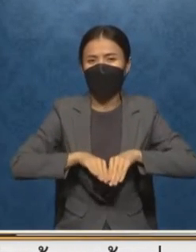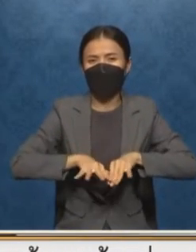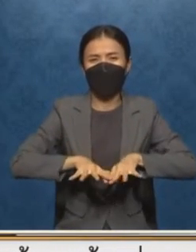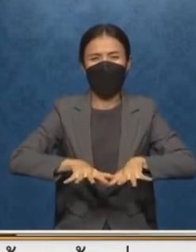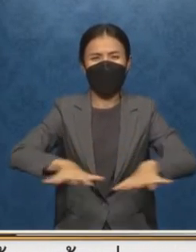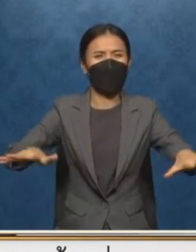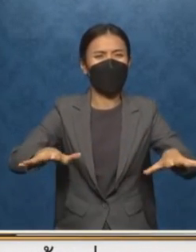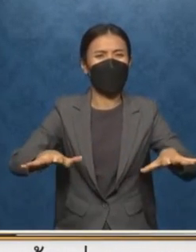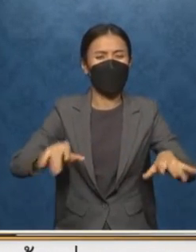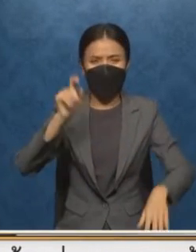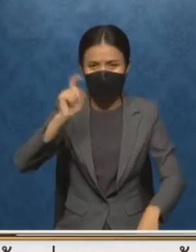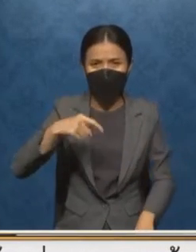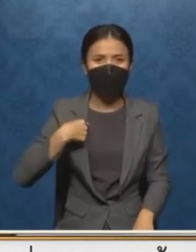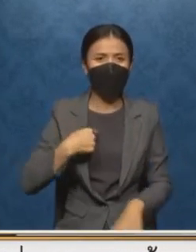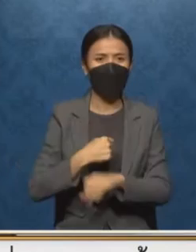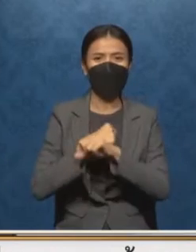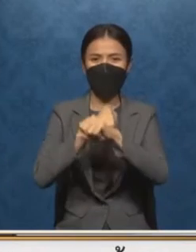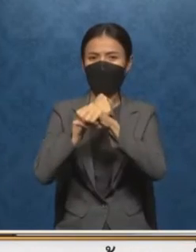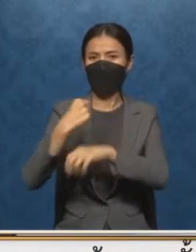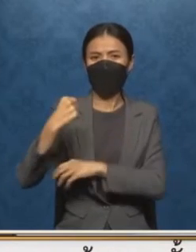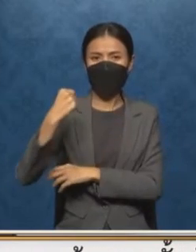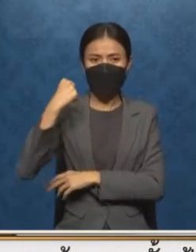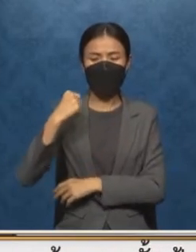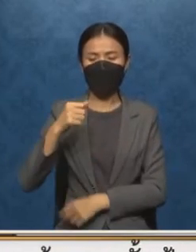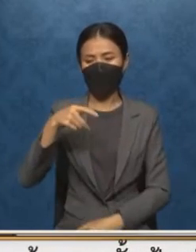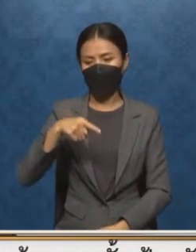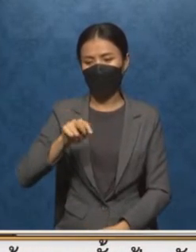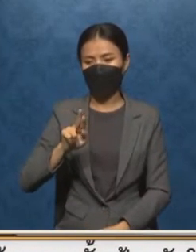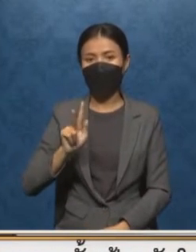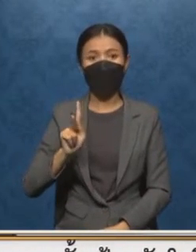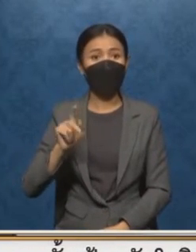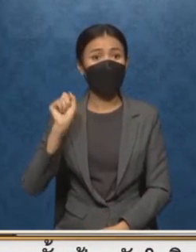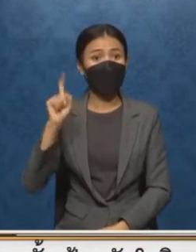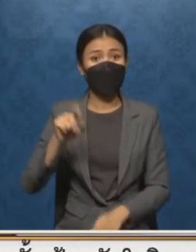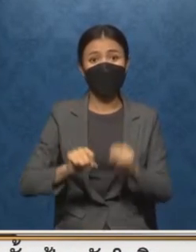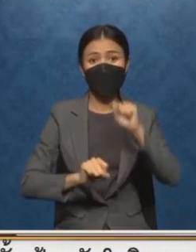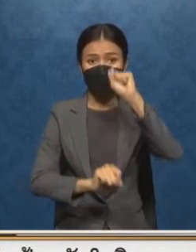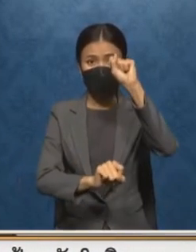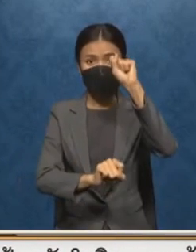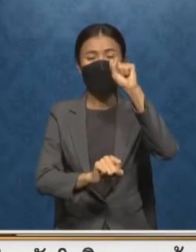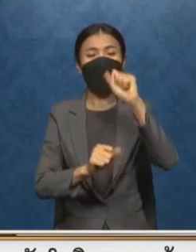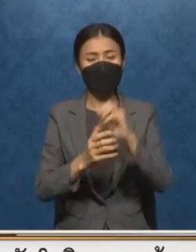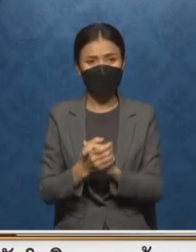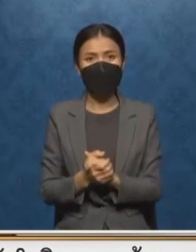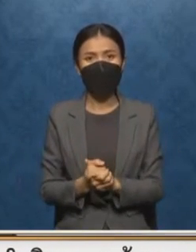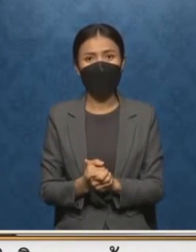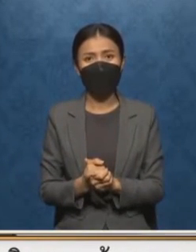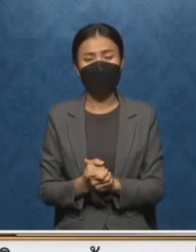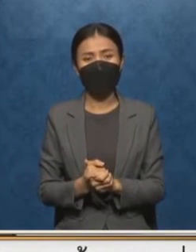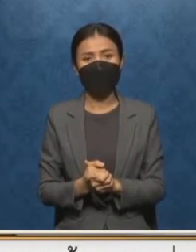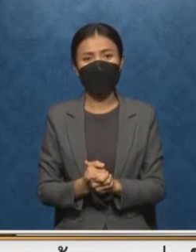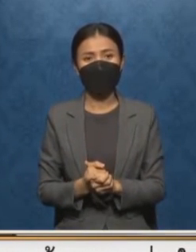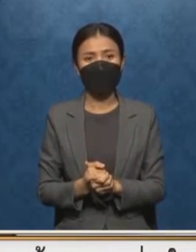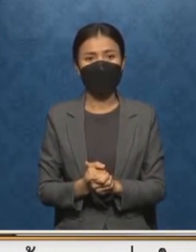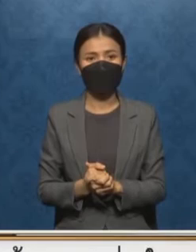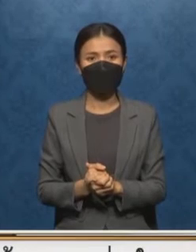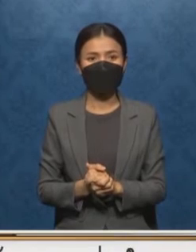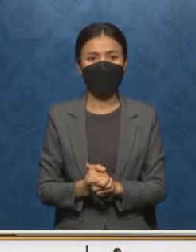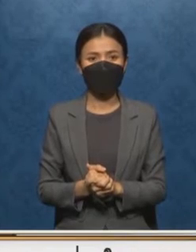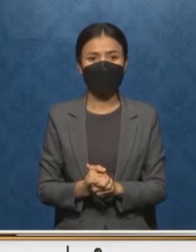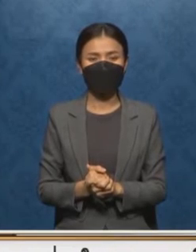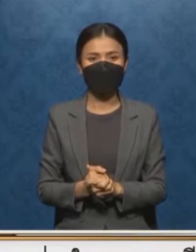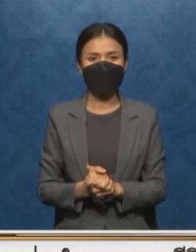สูงสุดก็เลยมีกประกาศใช้ประกาศฉบับนี้ผมอยากกับเร็นท่านประทานนี้ครับว่